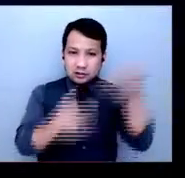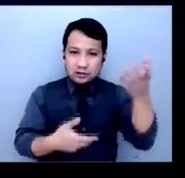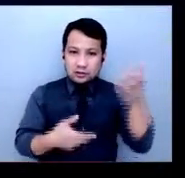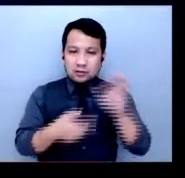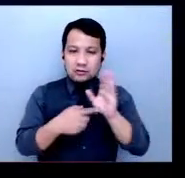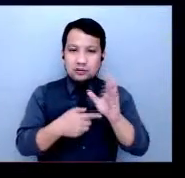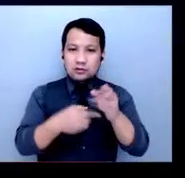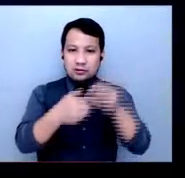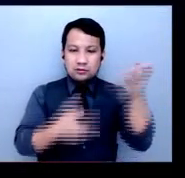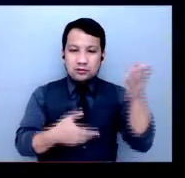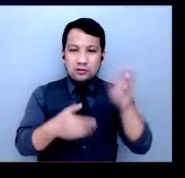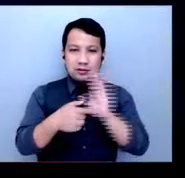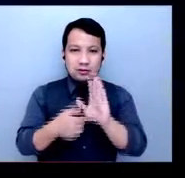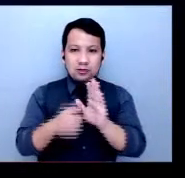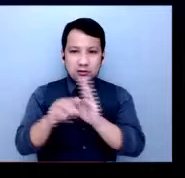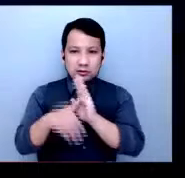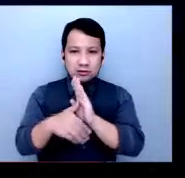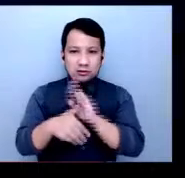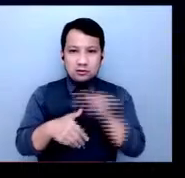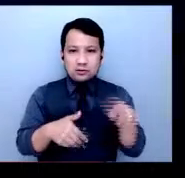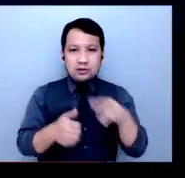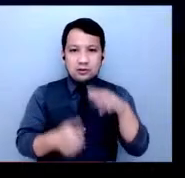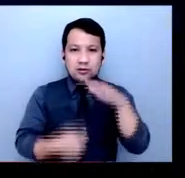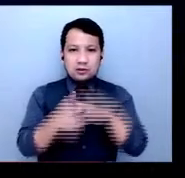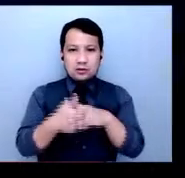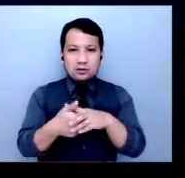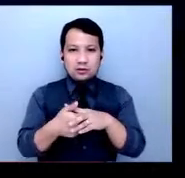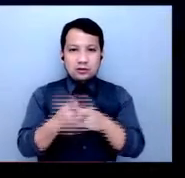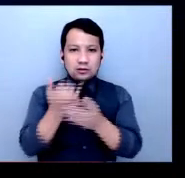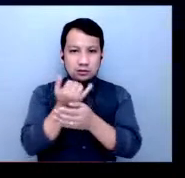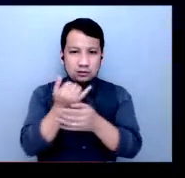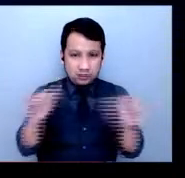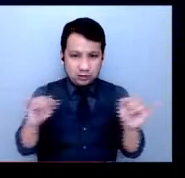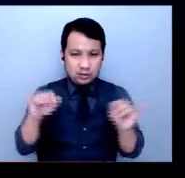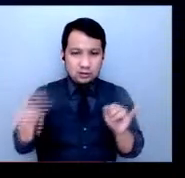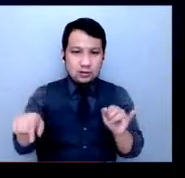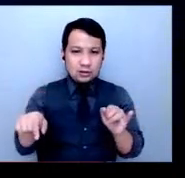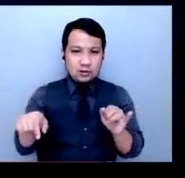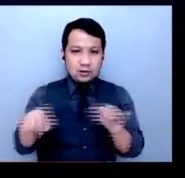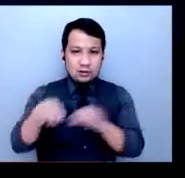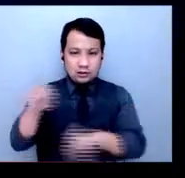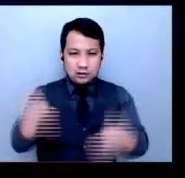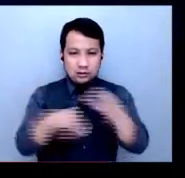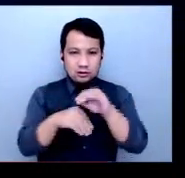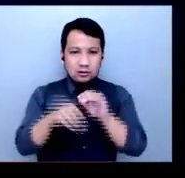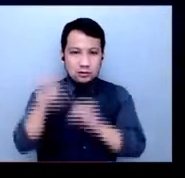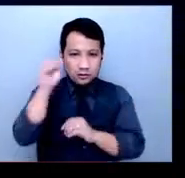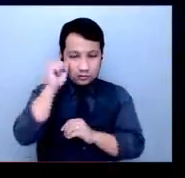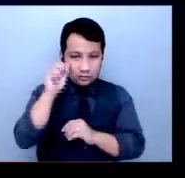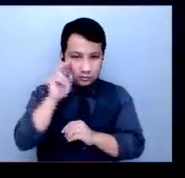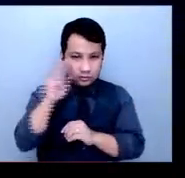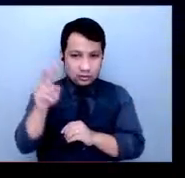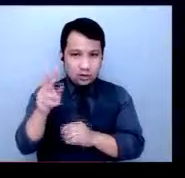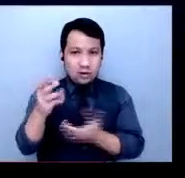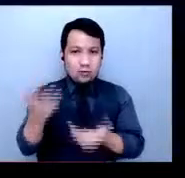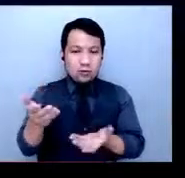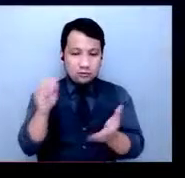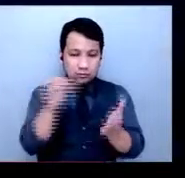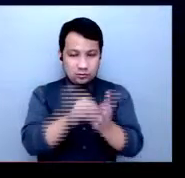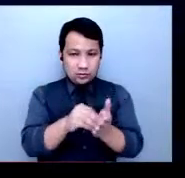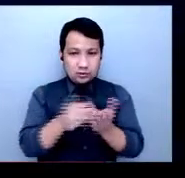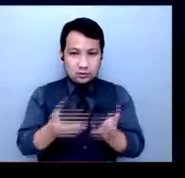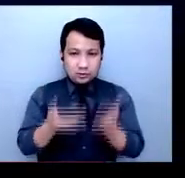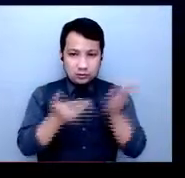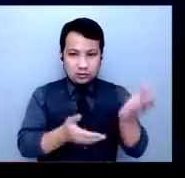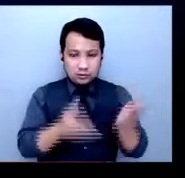of candidates ng COMELEC, lumabas na independent candidate ang pinalitan niyang si Antonio Valdez. Kahit pa nakalagay sa inihain itong